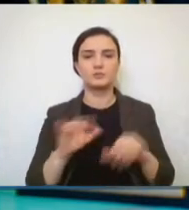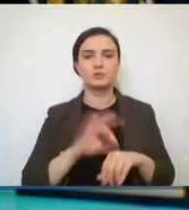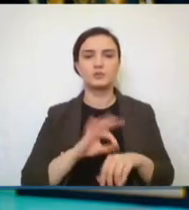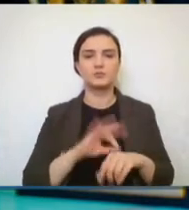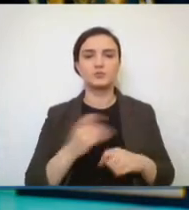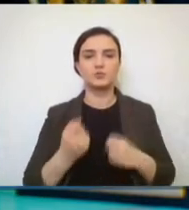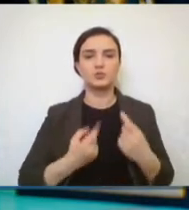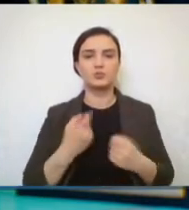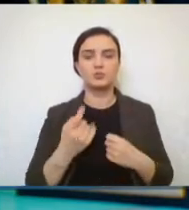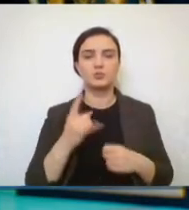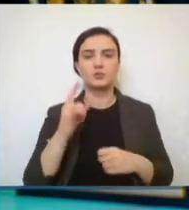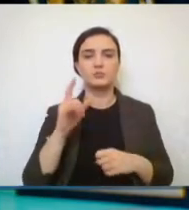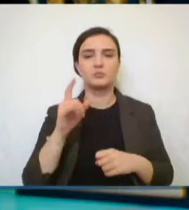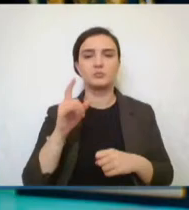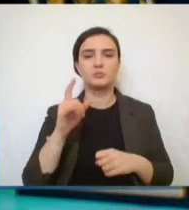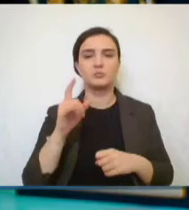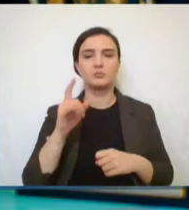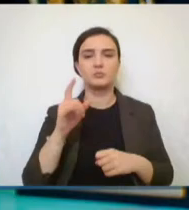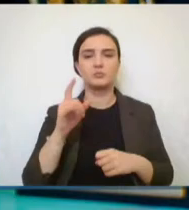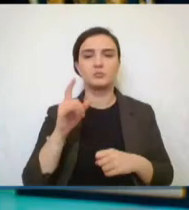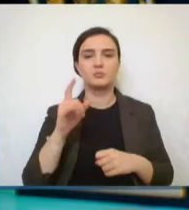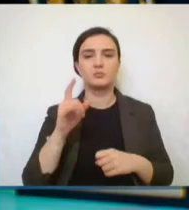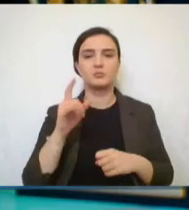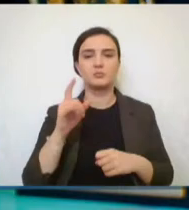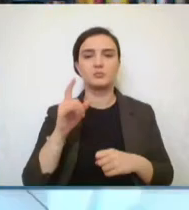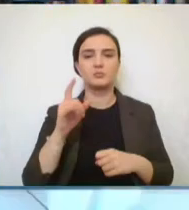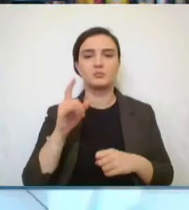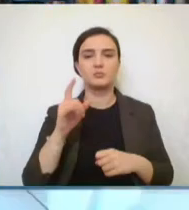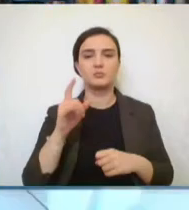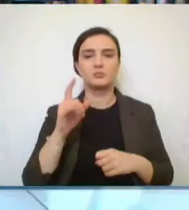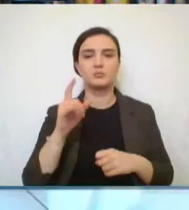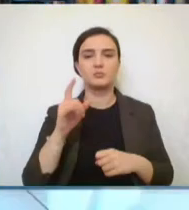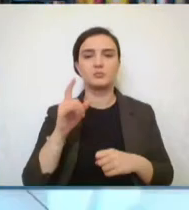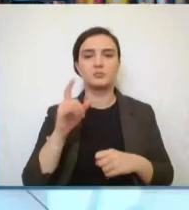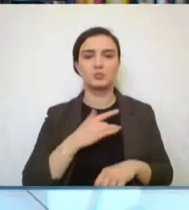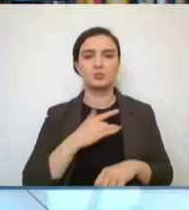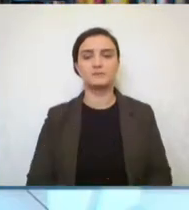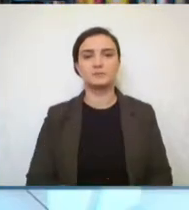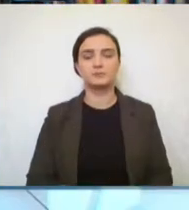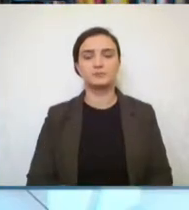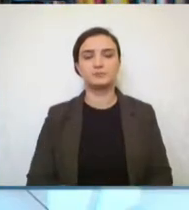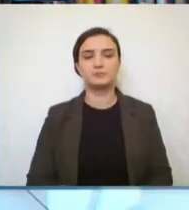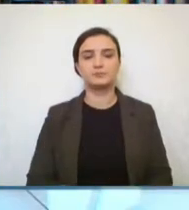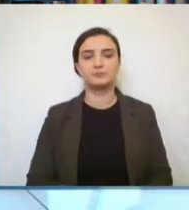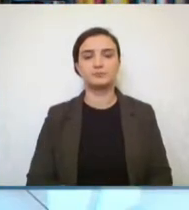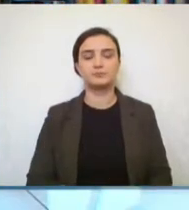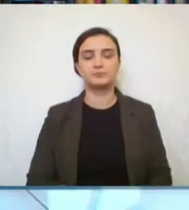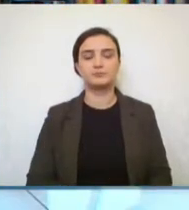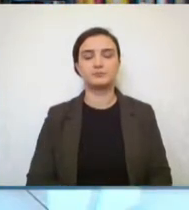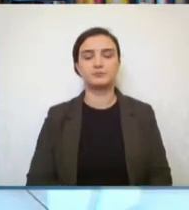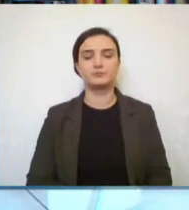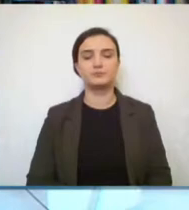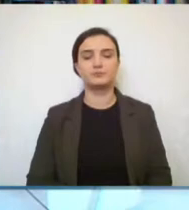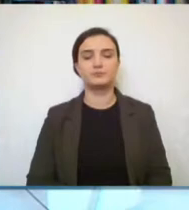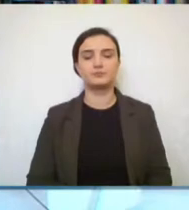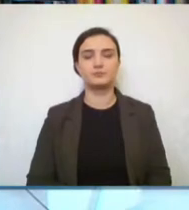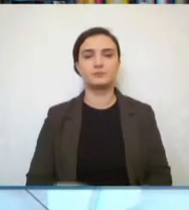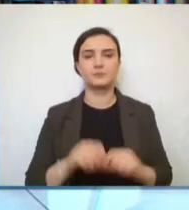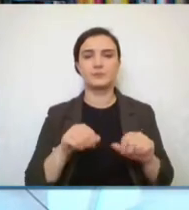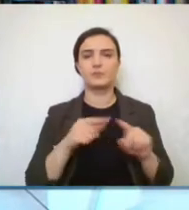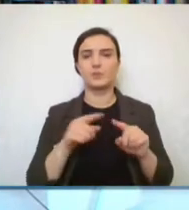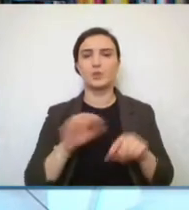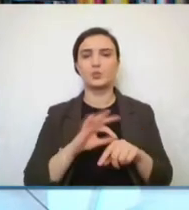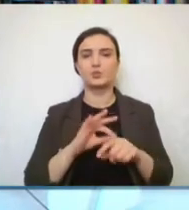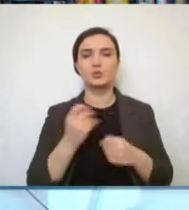პაციენტი გრძნობდეს მიოკარდიტს და ამ სიმპტომებზეც ვისაუბრებთ, მაგრამ ის შეიძლება მიმდინარეობდეს აბსოლუტურად უსიმპტომოდ. ადამიანმა